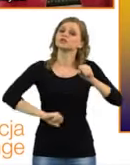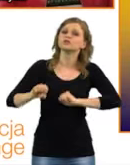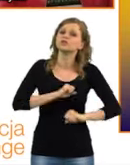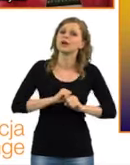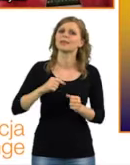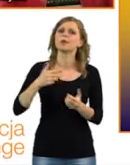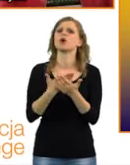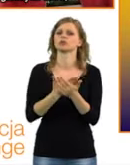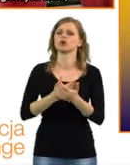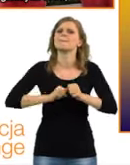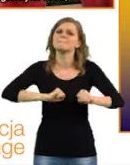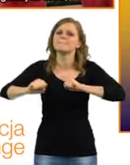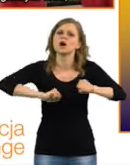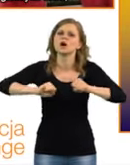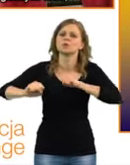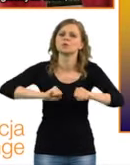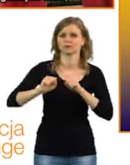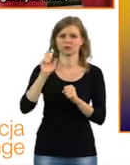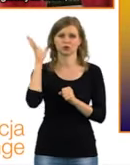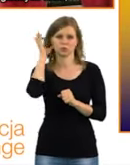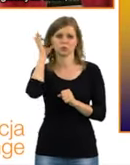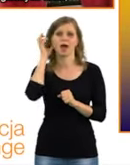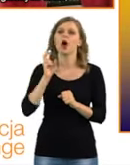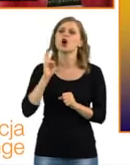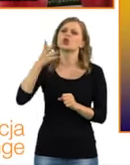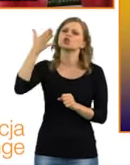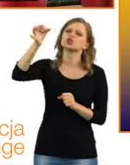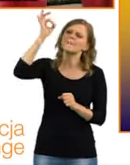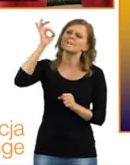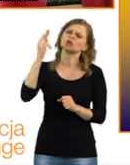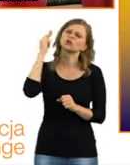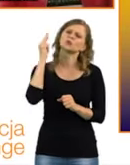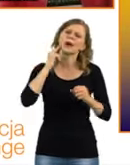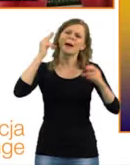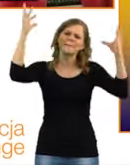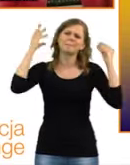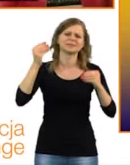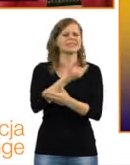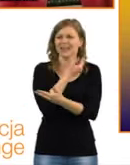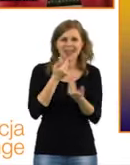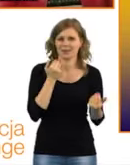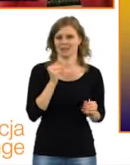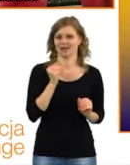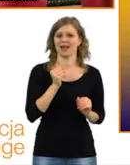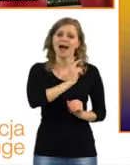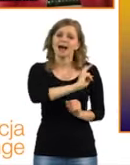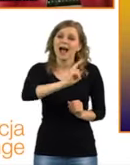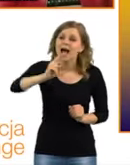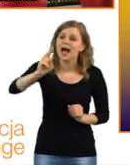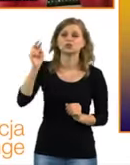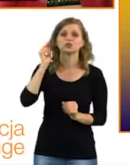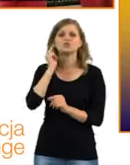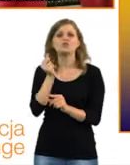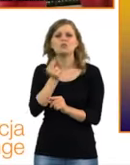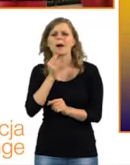pobudzeniu funkcji słuchowych. Nie ma totalnie głuchych osób. Każda osoba niesłysząca posiada